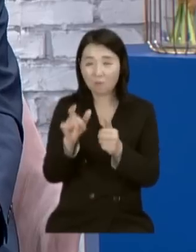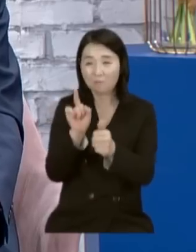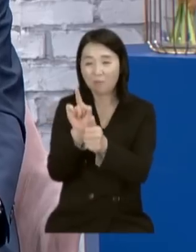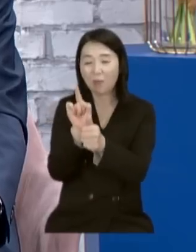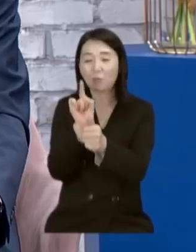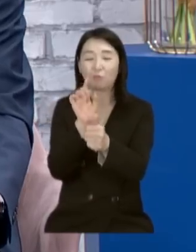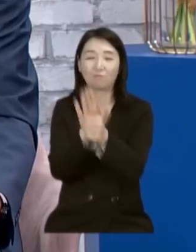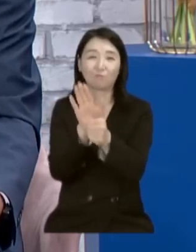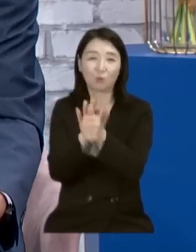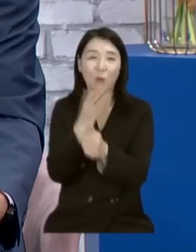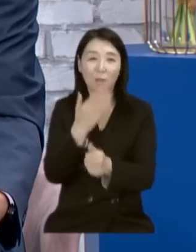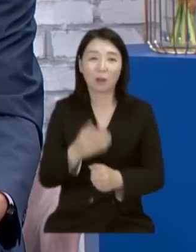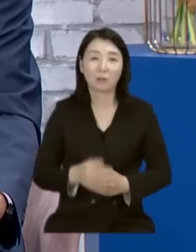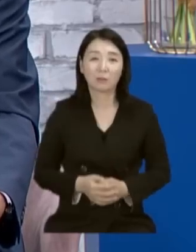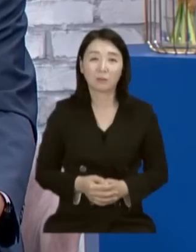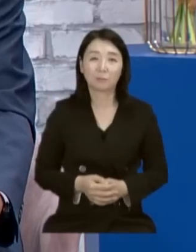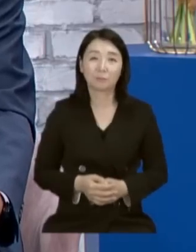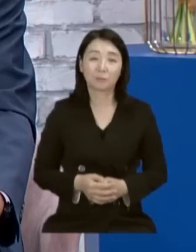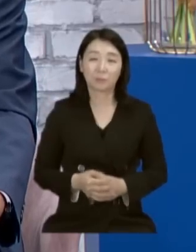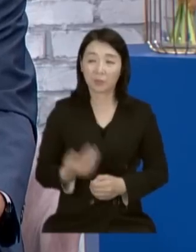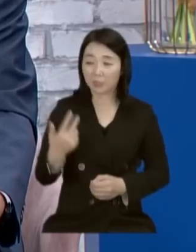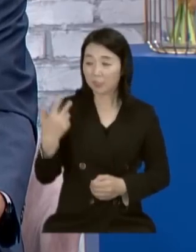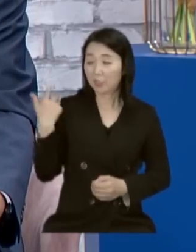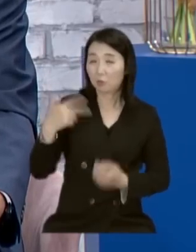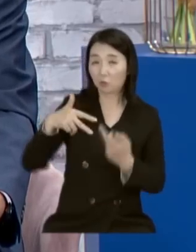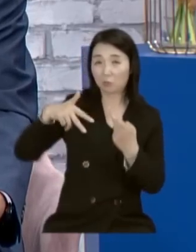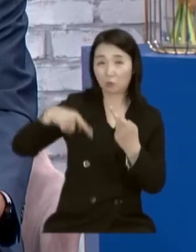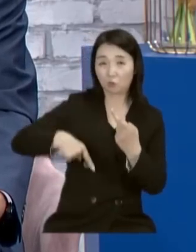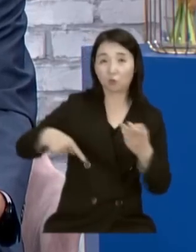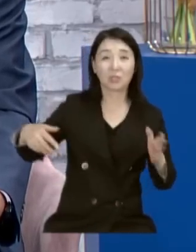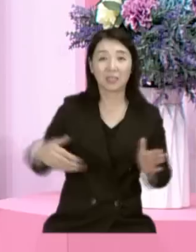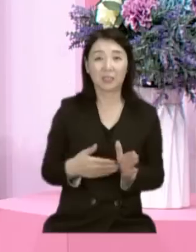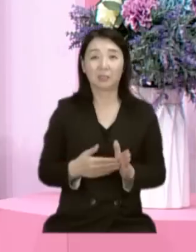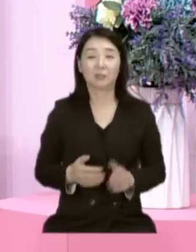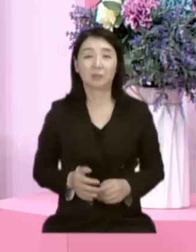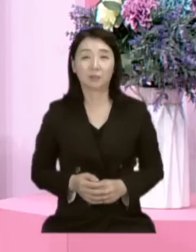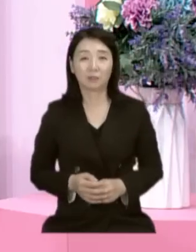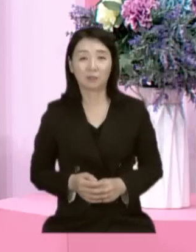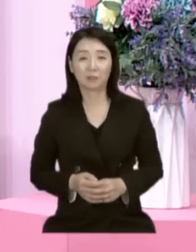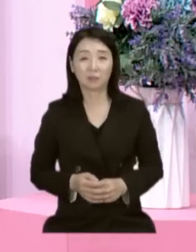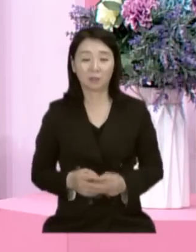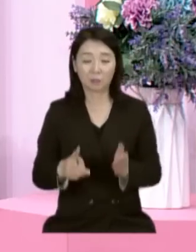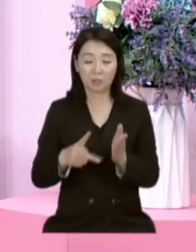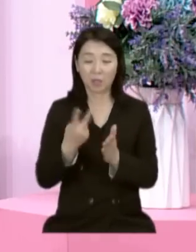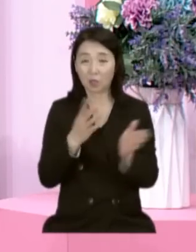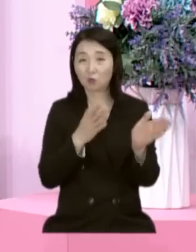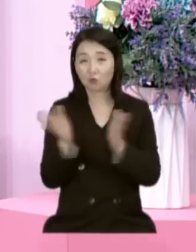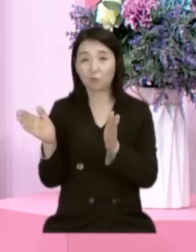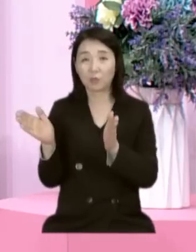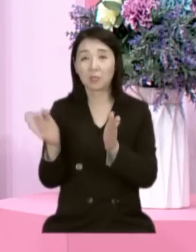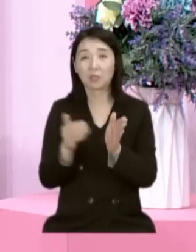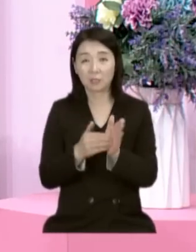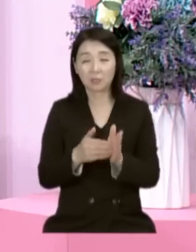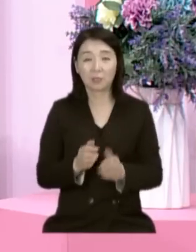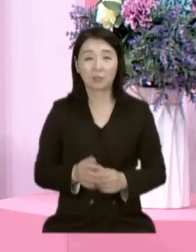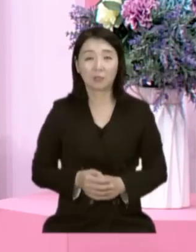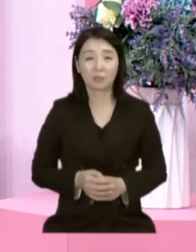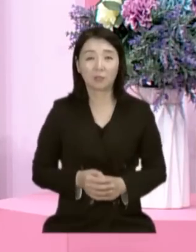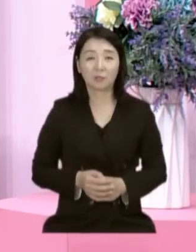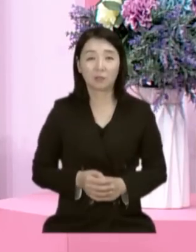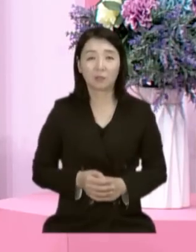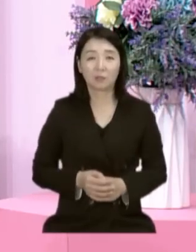예. 지난주에 12주 과정을 다 마쳤습니다. 네. 그래서 2학기를 준비를 하고 있고요. 네, 네. 여기에서